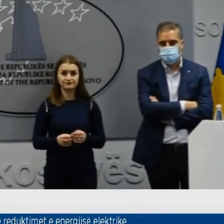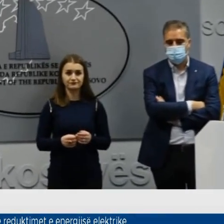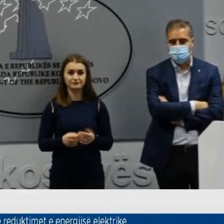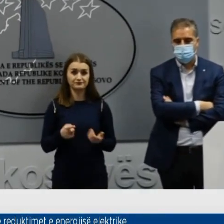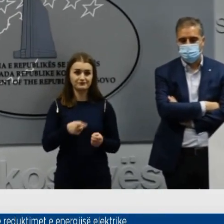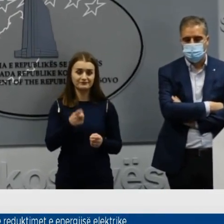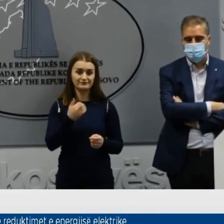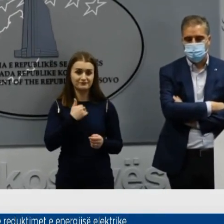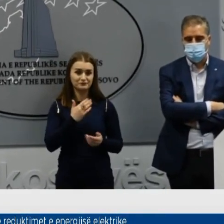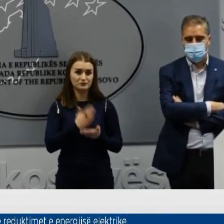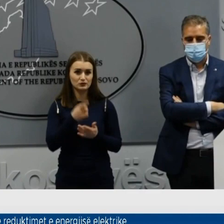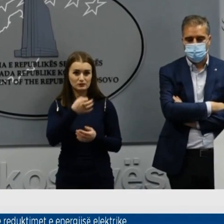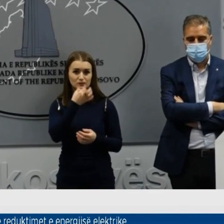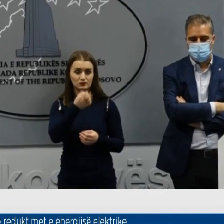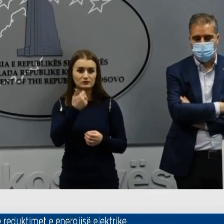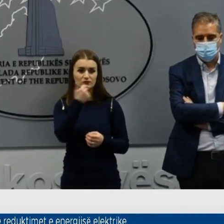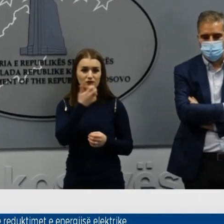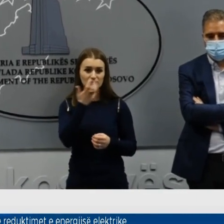tjera.